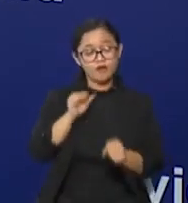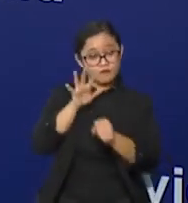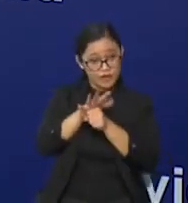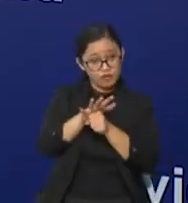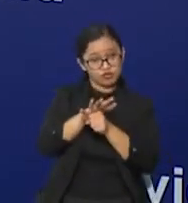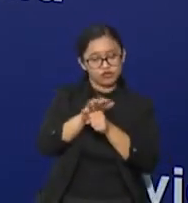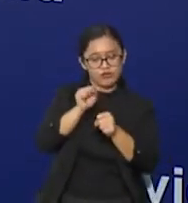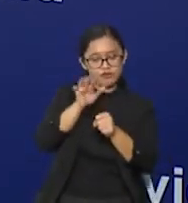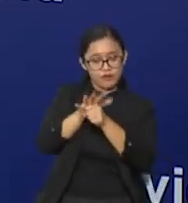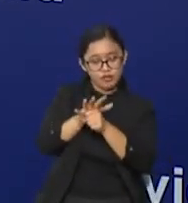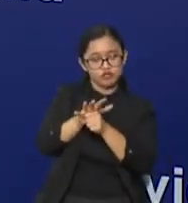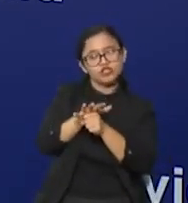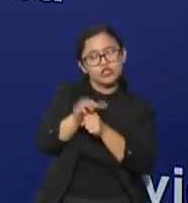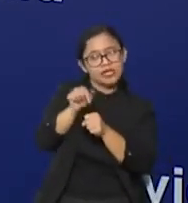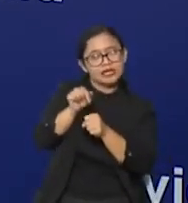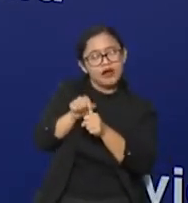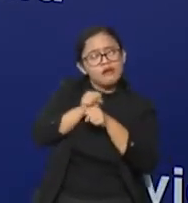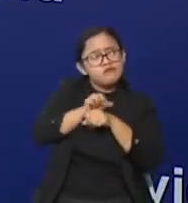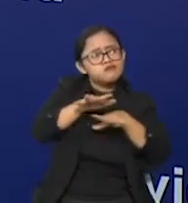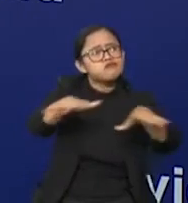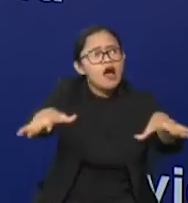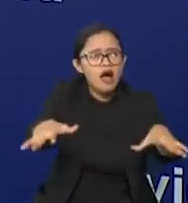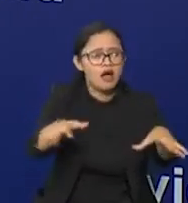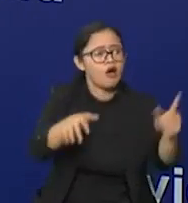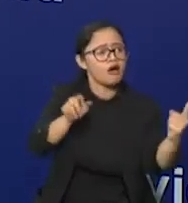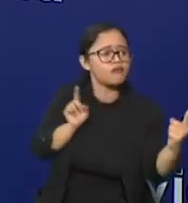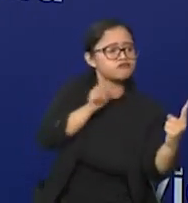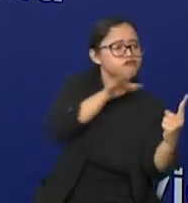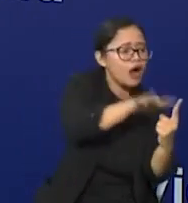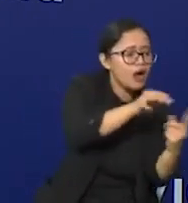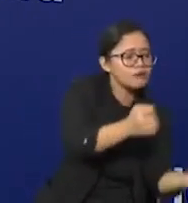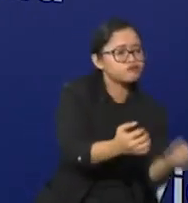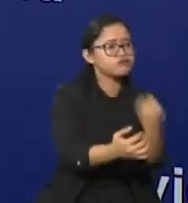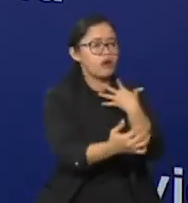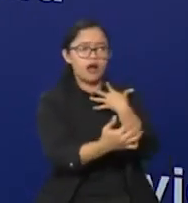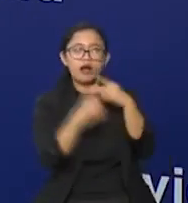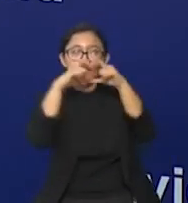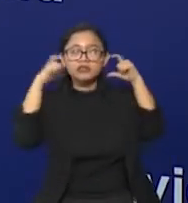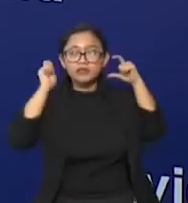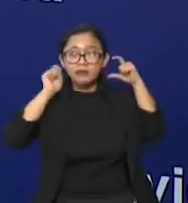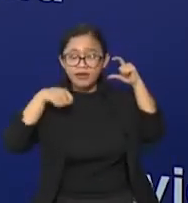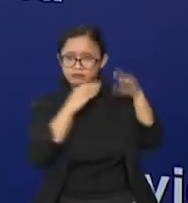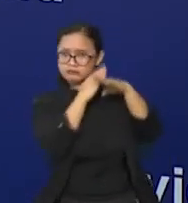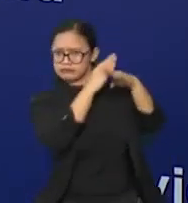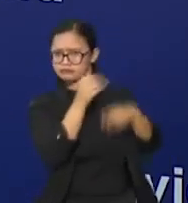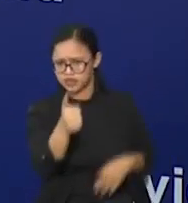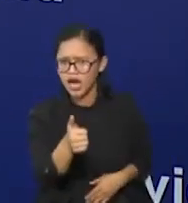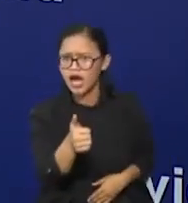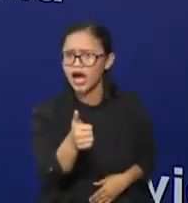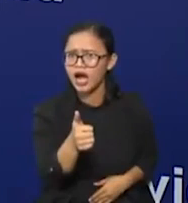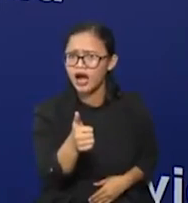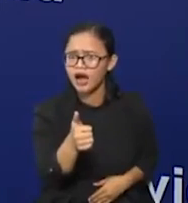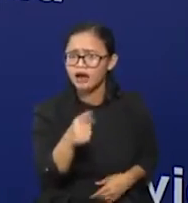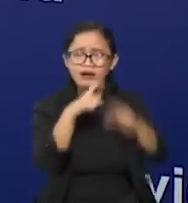melalui droplet yang kita sampaikan pada orang lain orang lain ke kita padahal kita pakai masker sudah tercegah untuk satu Yang